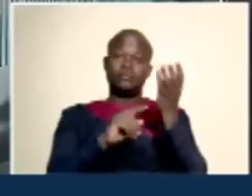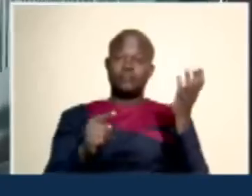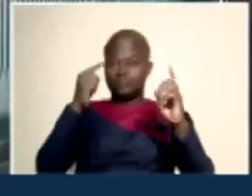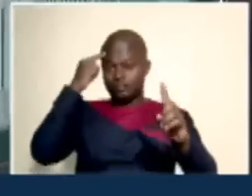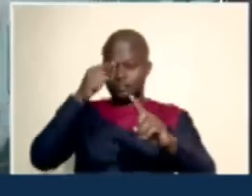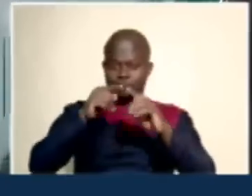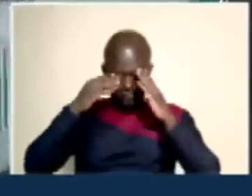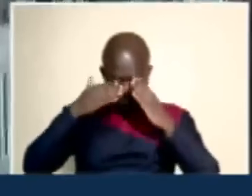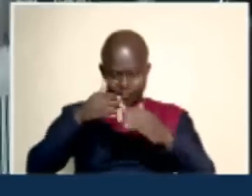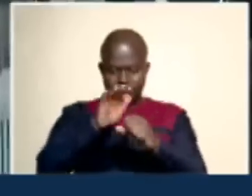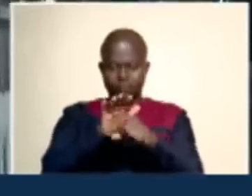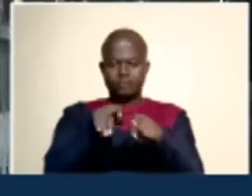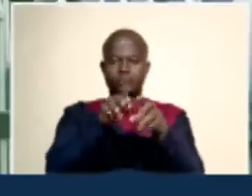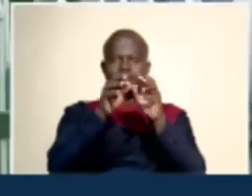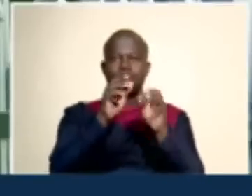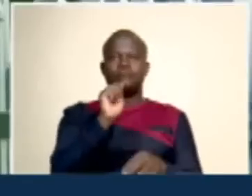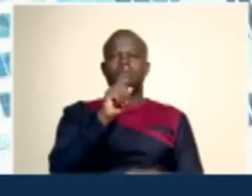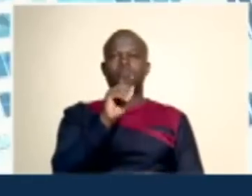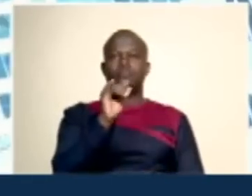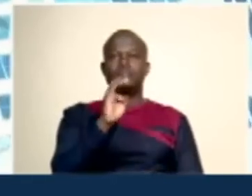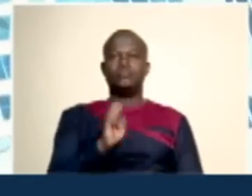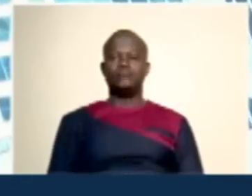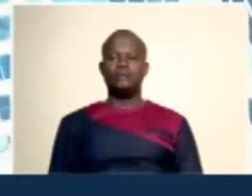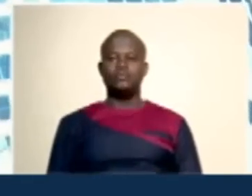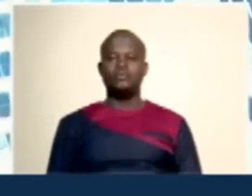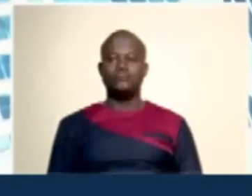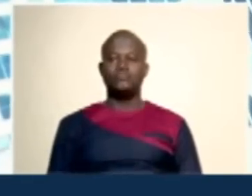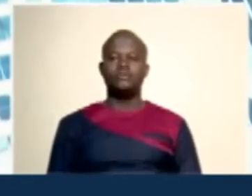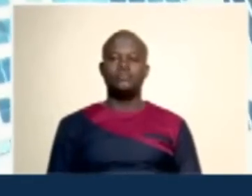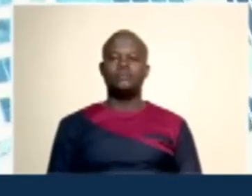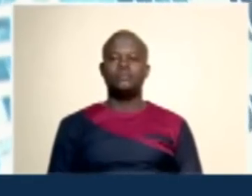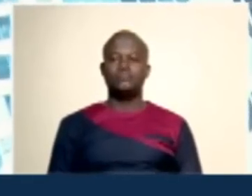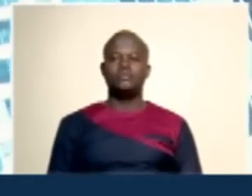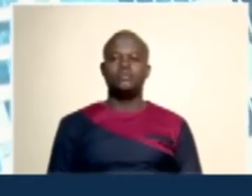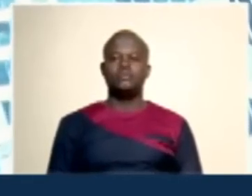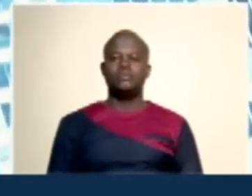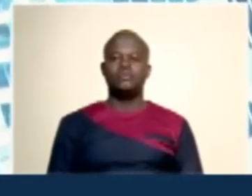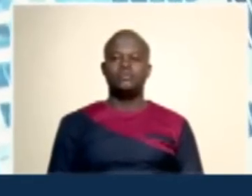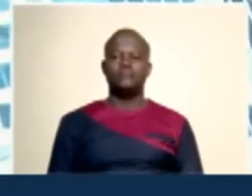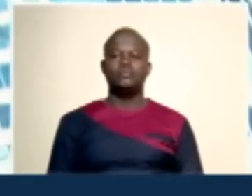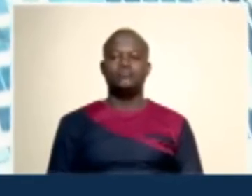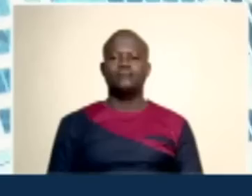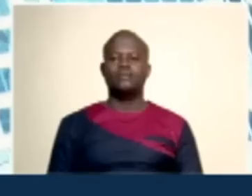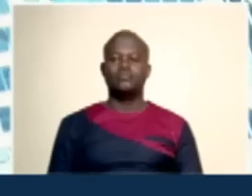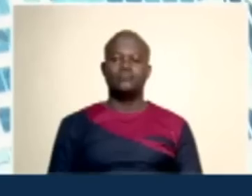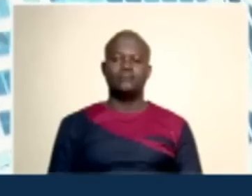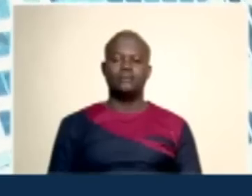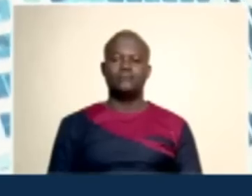intego yashyizwe imbere nkuko bisobanurwa na Alice Higiro. This looks at increasing digital literacy or digital skills on the